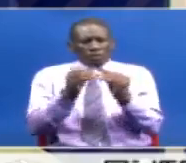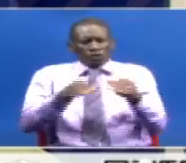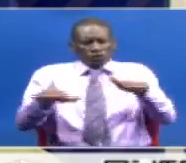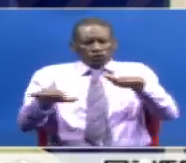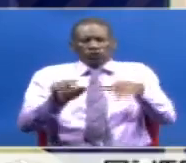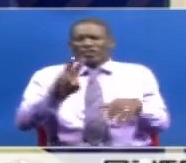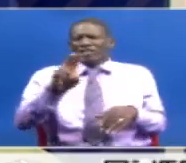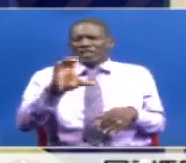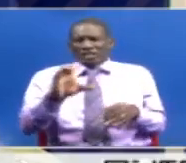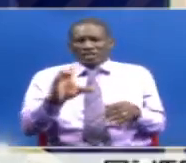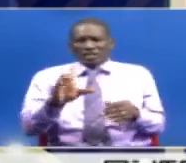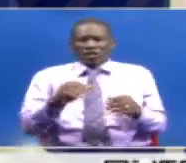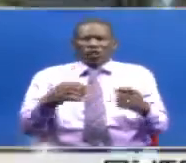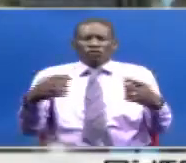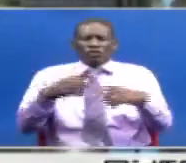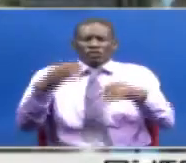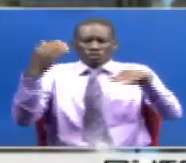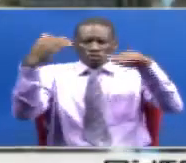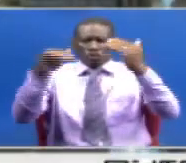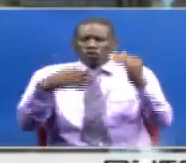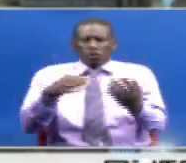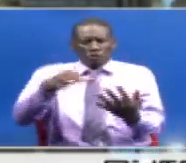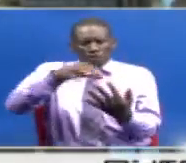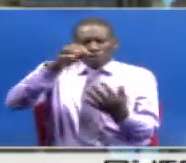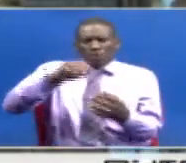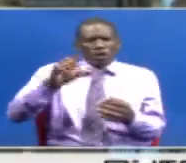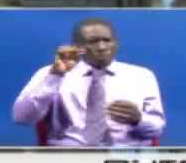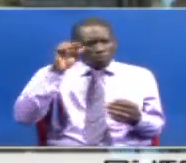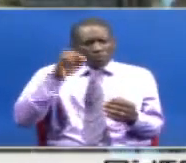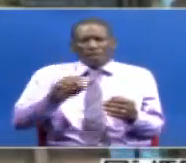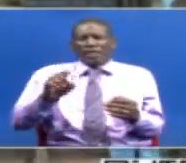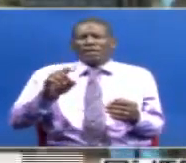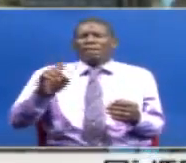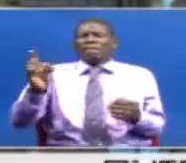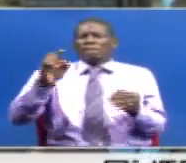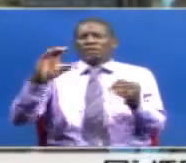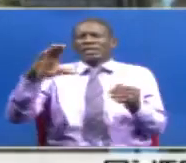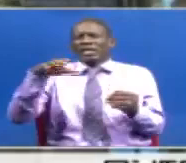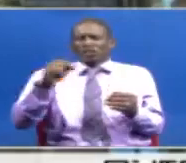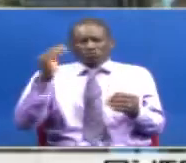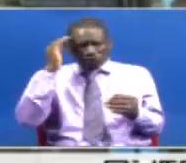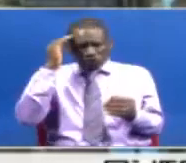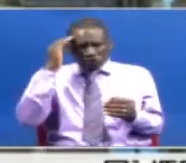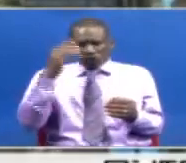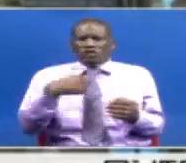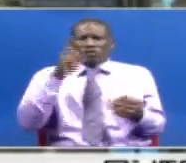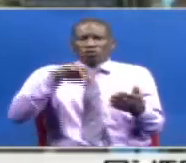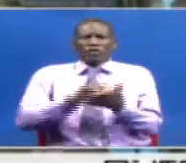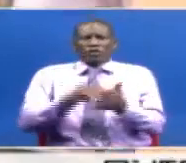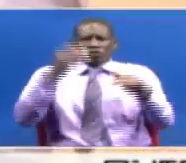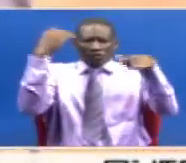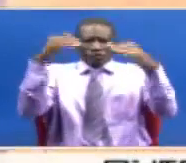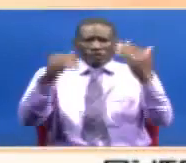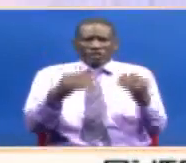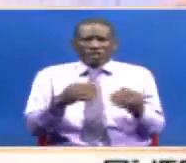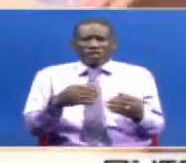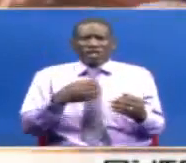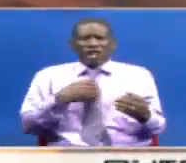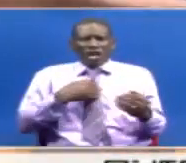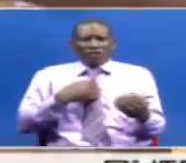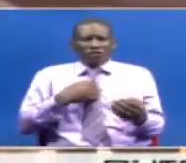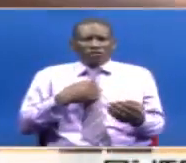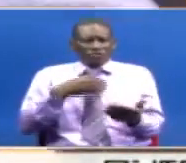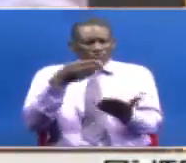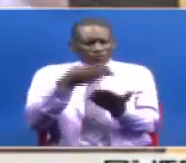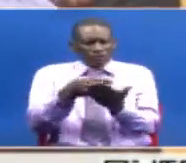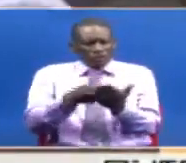manchansema wa vyuo vikuu wapya walioteuliwa mjini Mombasa, waziri wa elimu Machogu alisema kwamba vyuo vikuu vimezama kwenye janga la ukosefu wa